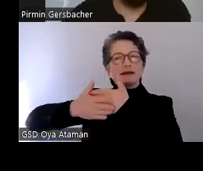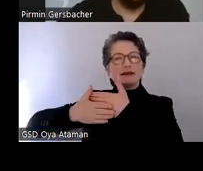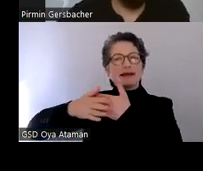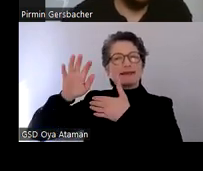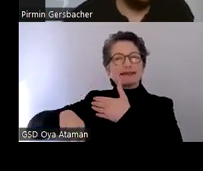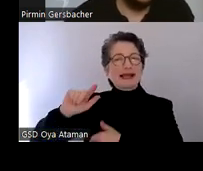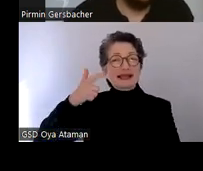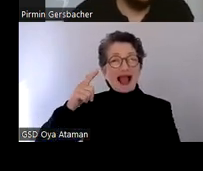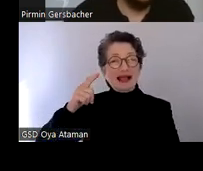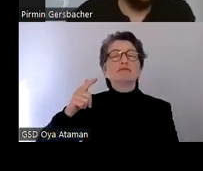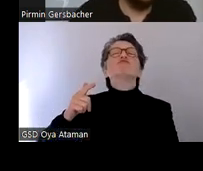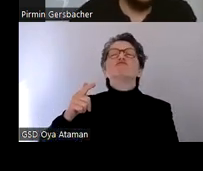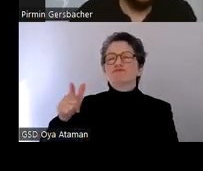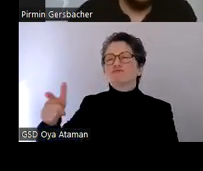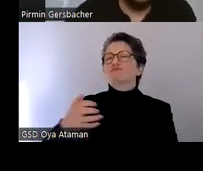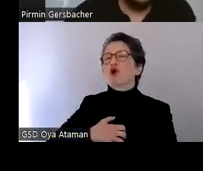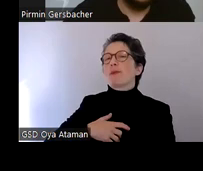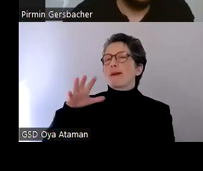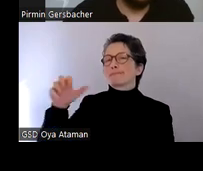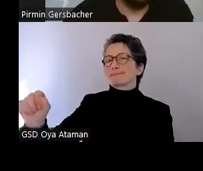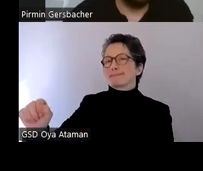ein Problem mit dem Checkpunkt.